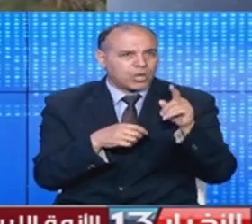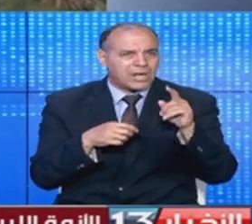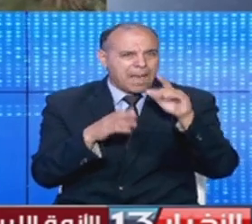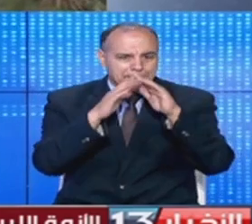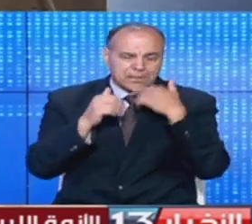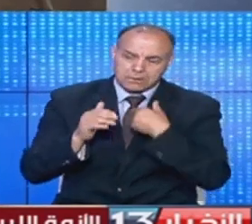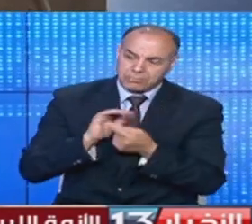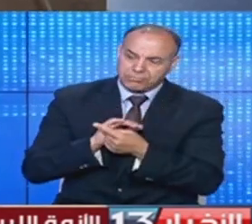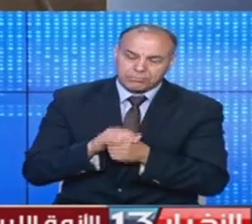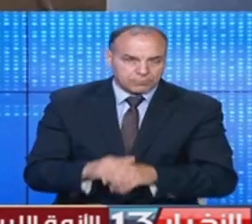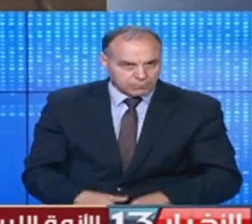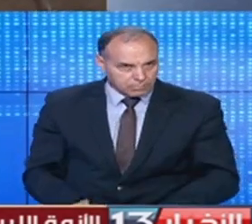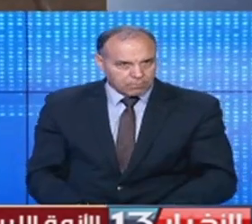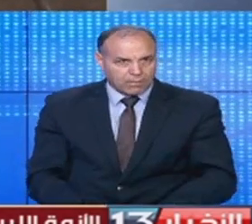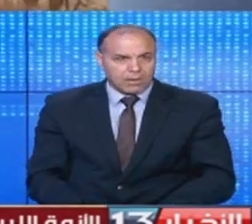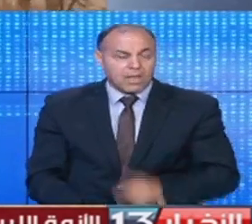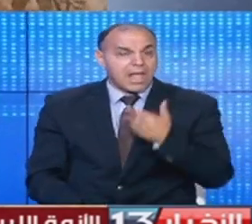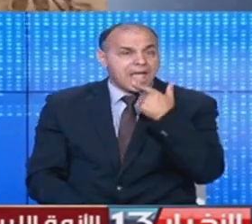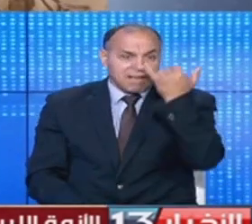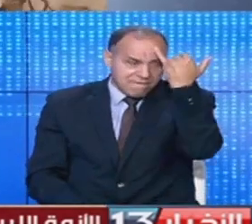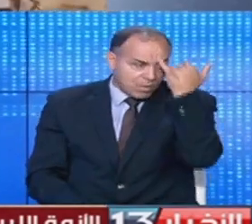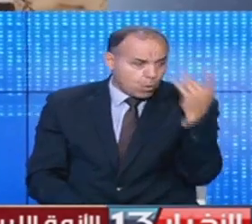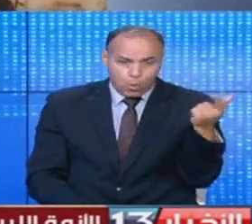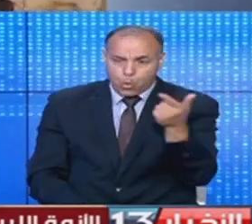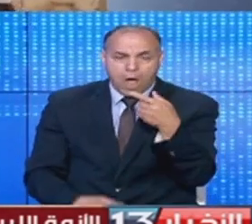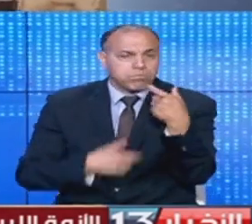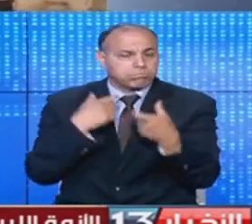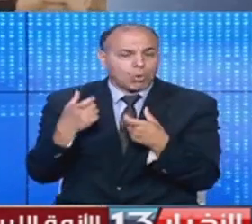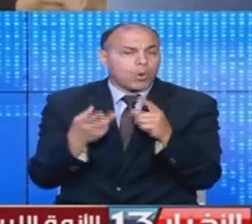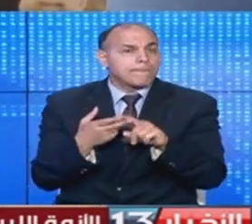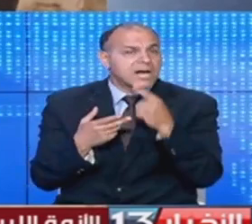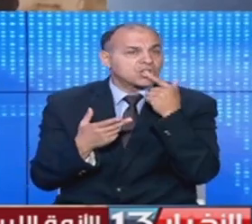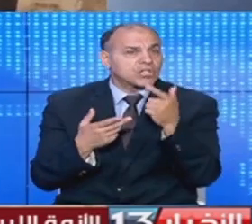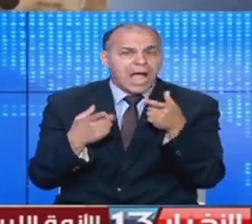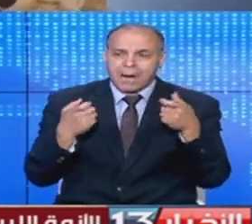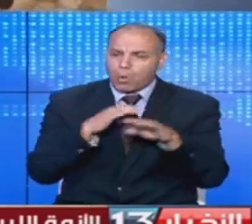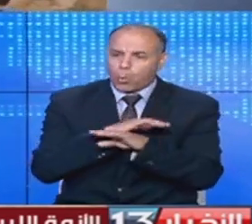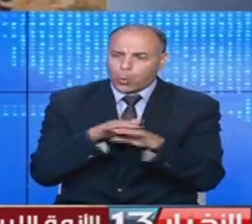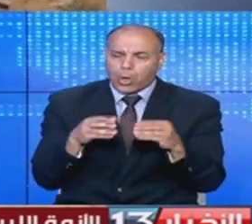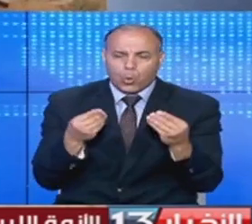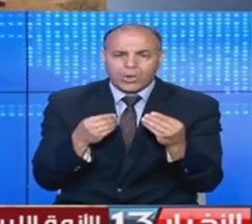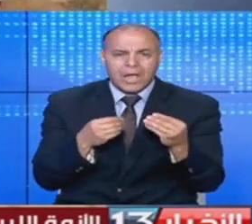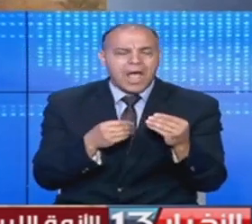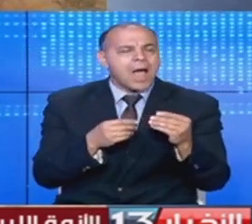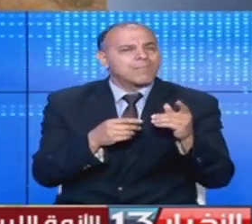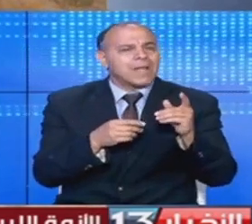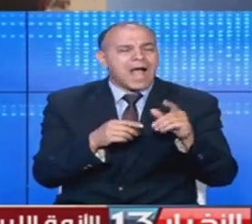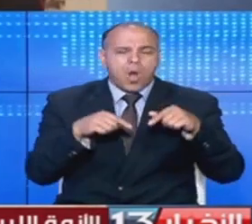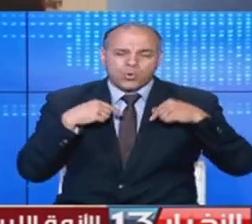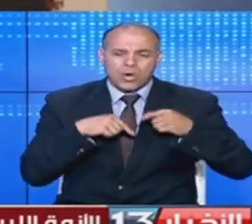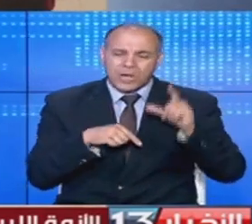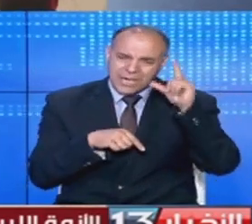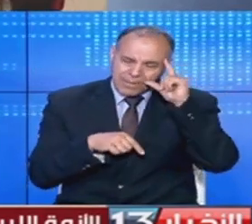المصرية. وفي ظل هذه المبادرات والنداءات المتعددة لإنهاء الحرب الدائرة بين قوات حكومة الوفاق